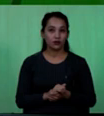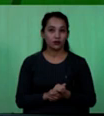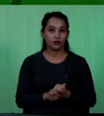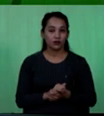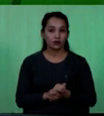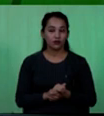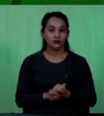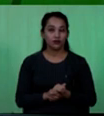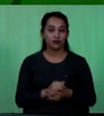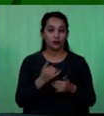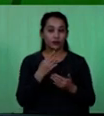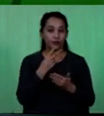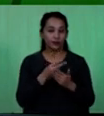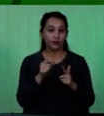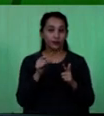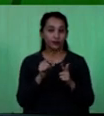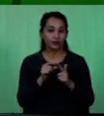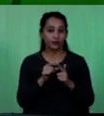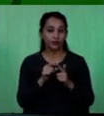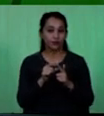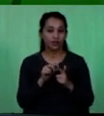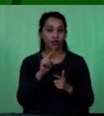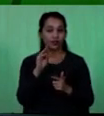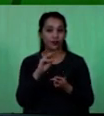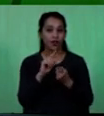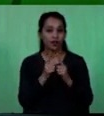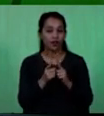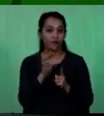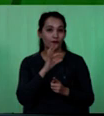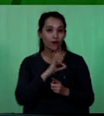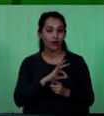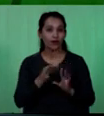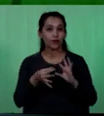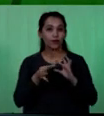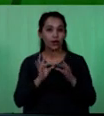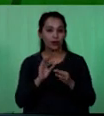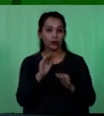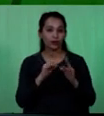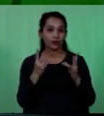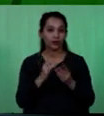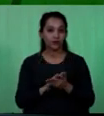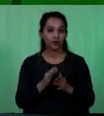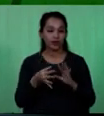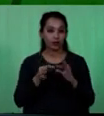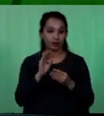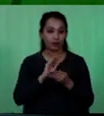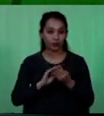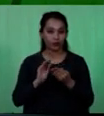Ushbu so'zlarni kesim sifatida ishlatib, gaplar tuzishimiz kerak edi. Gaplar